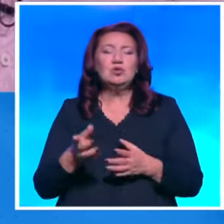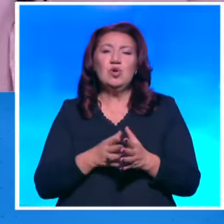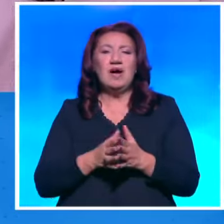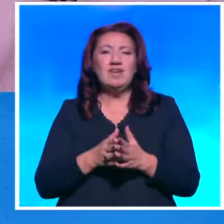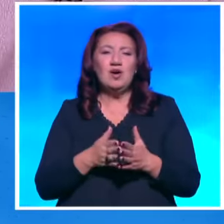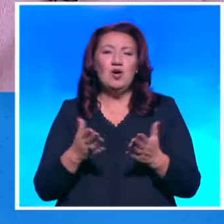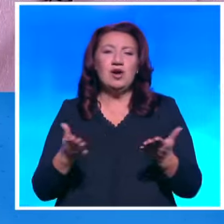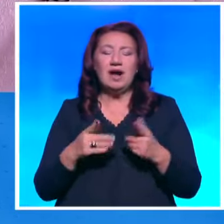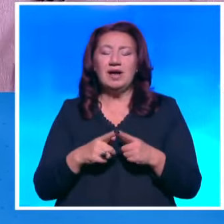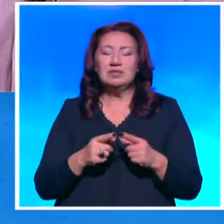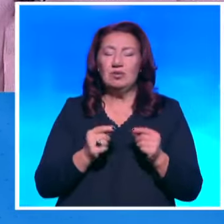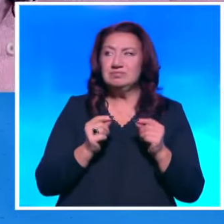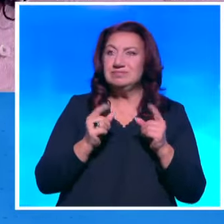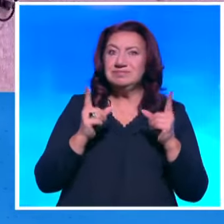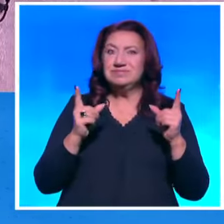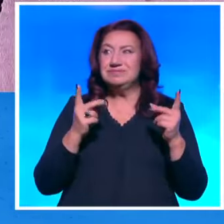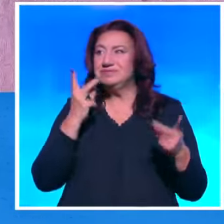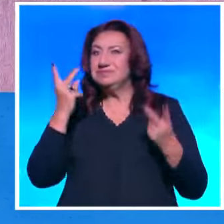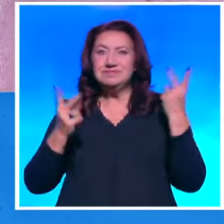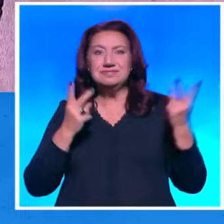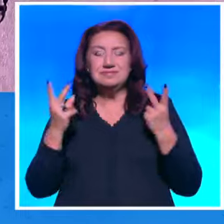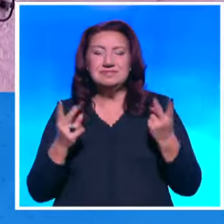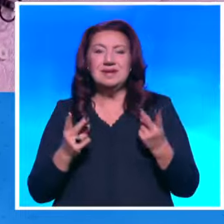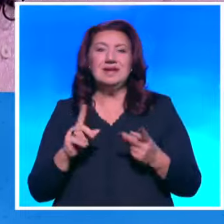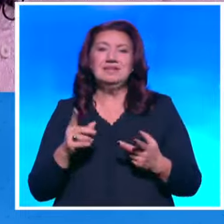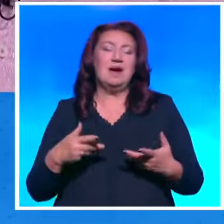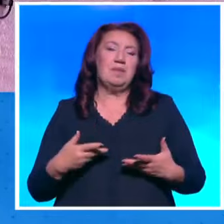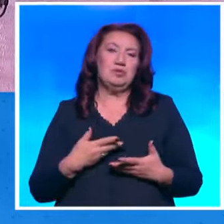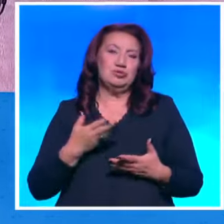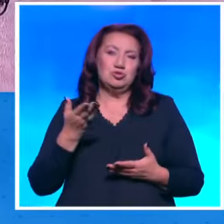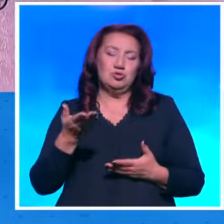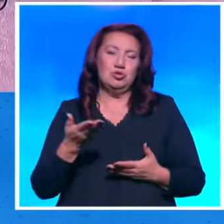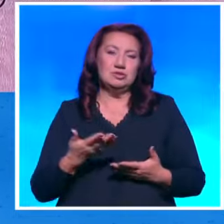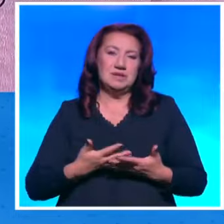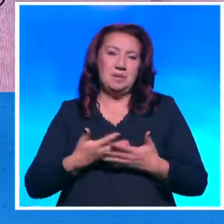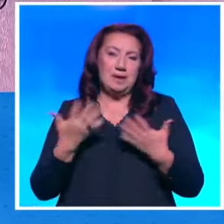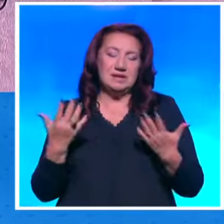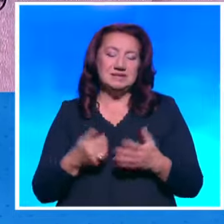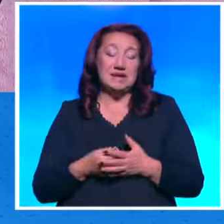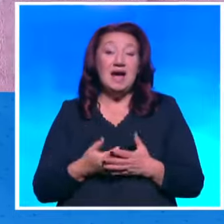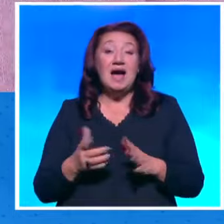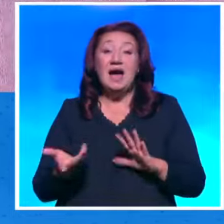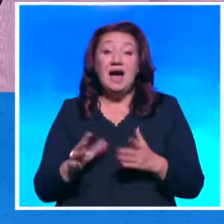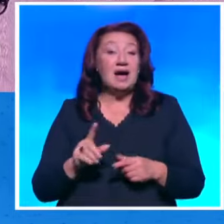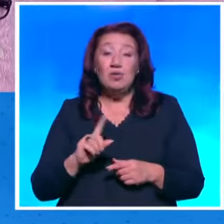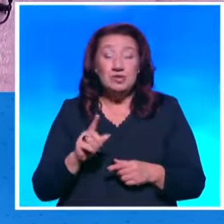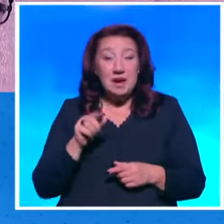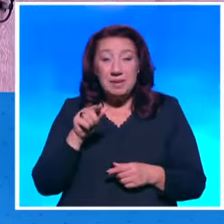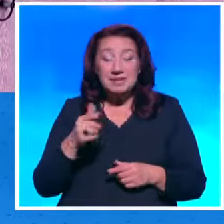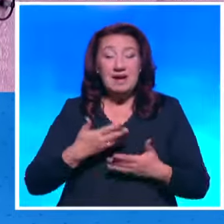имало нужда от този празник. Ако го няма този празник, означава да забравим там, където сме